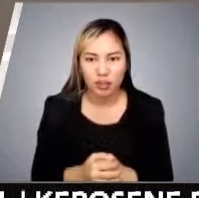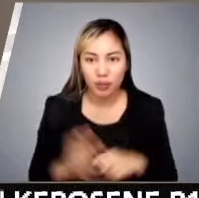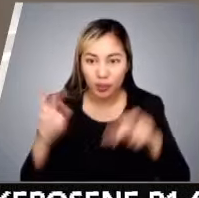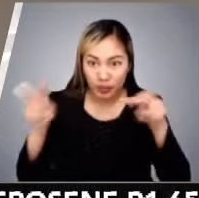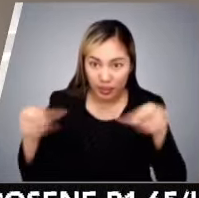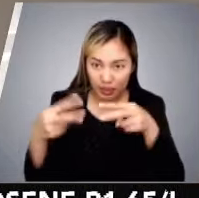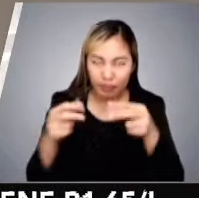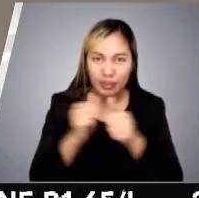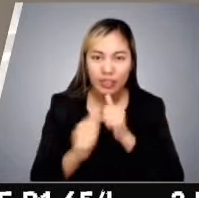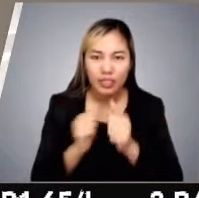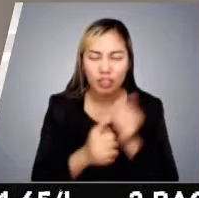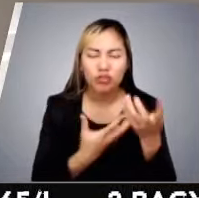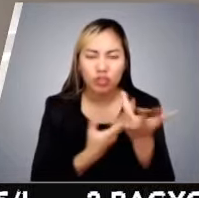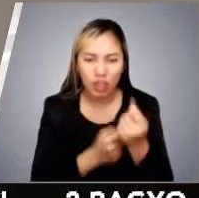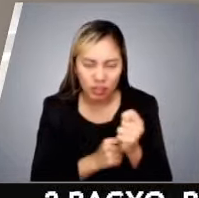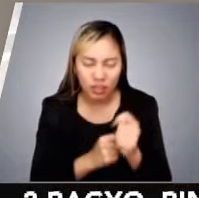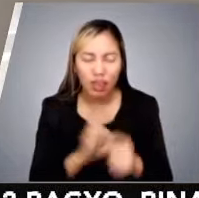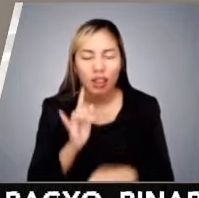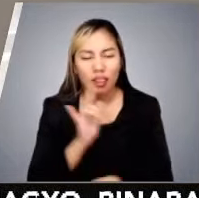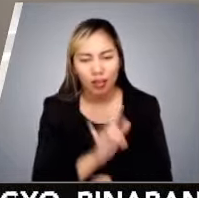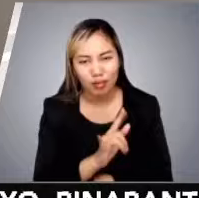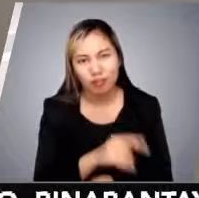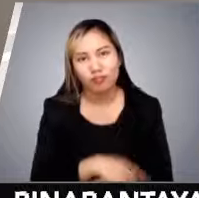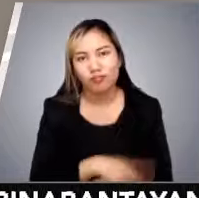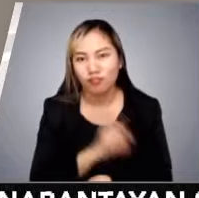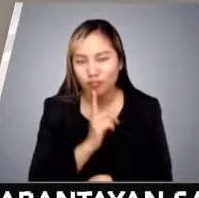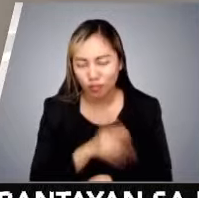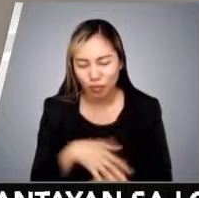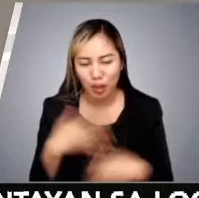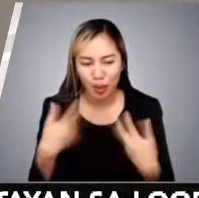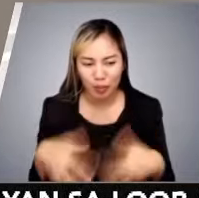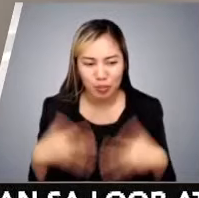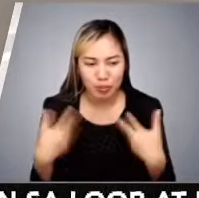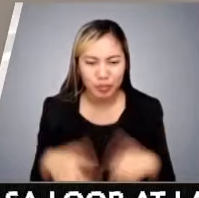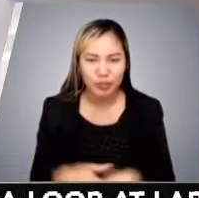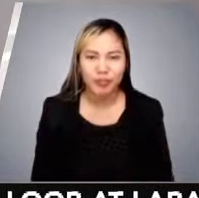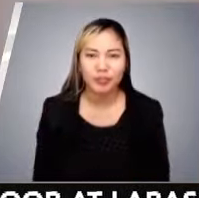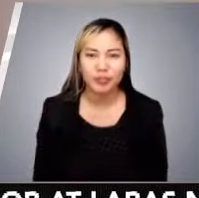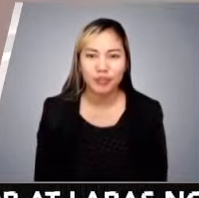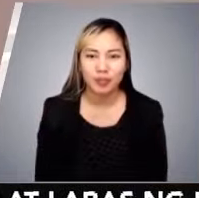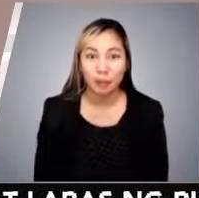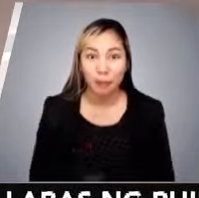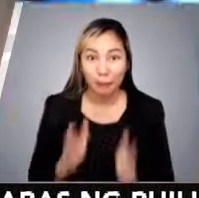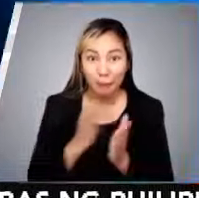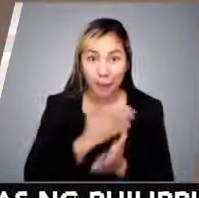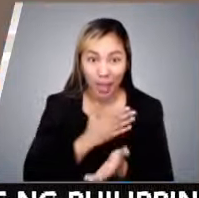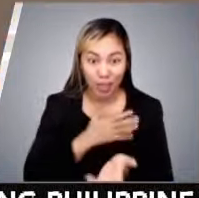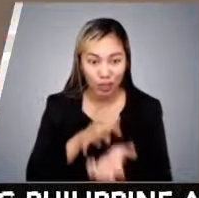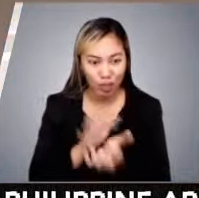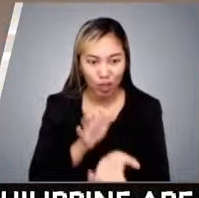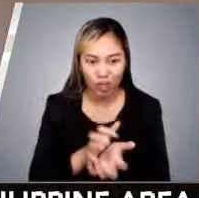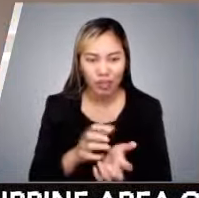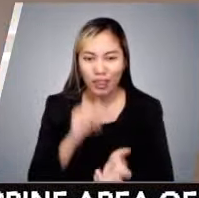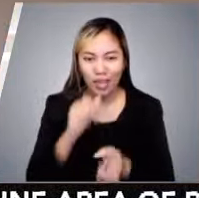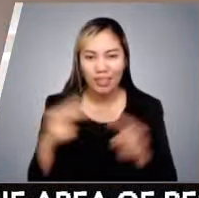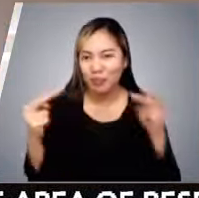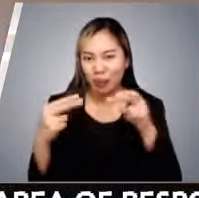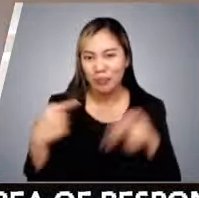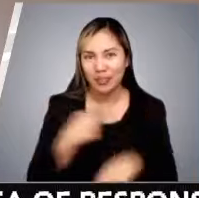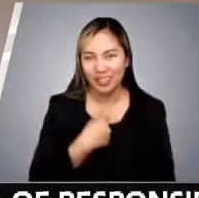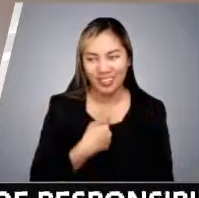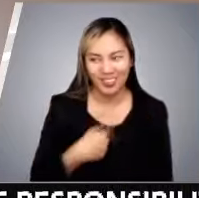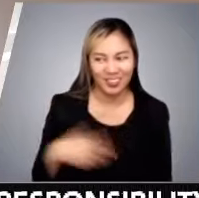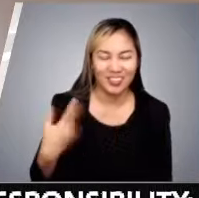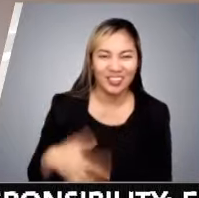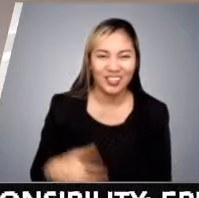Love talaga. Ay, naku. Kaya pag umalis si ako, hindi nakatingin sa akin. Ayun lang. Pero maganda